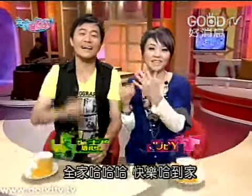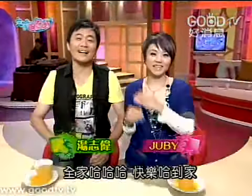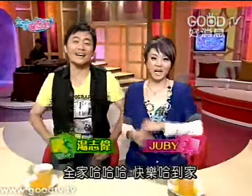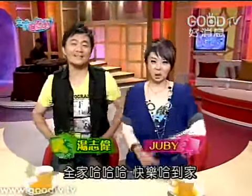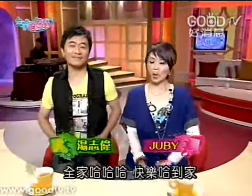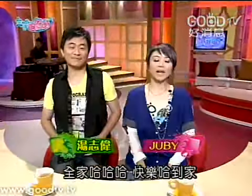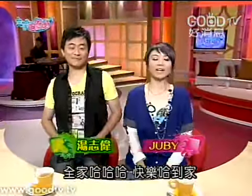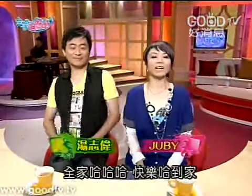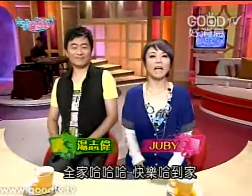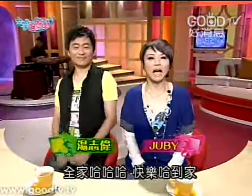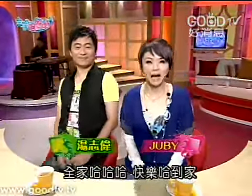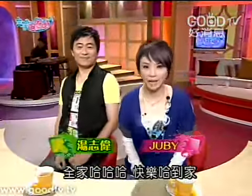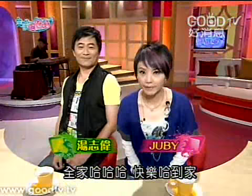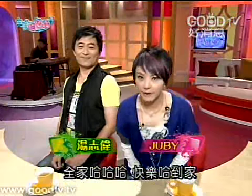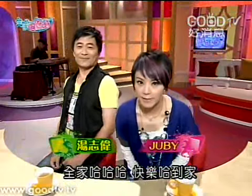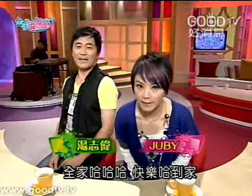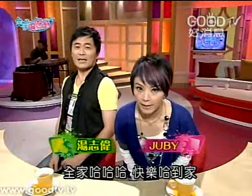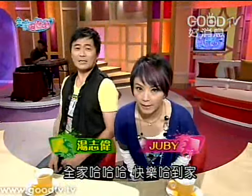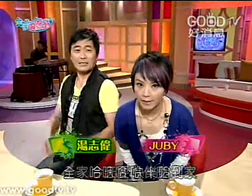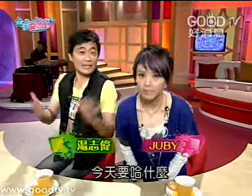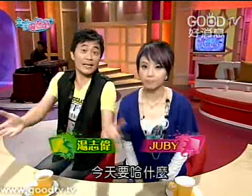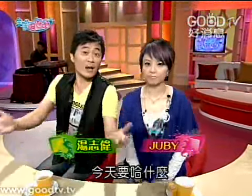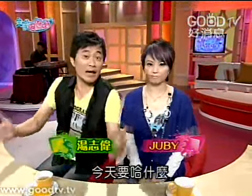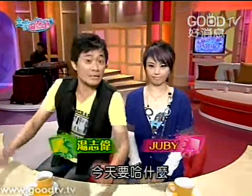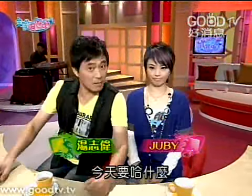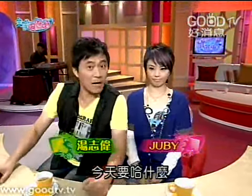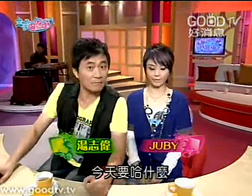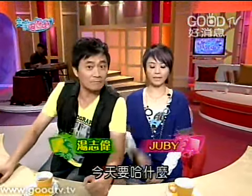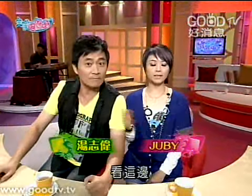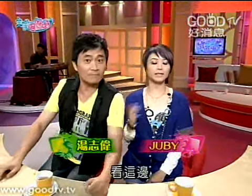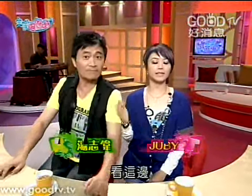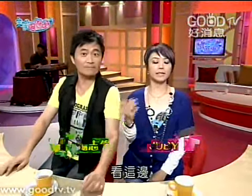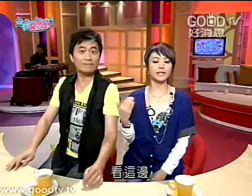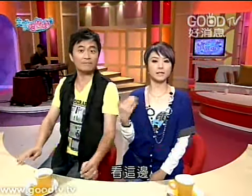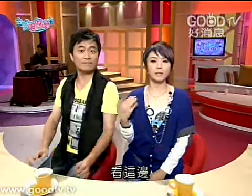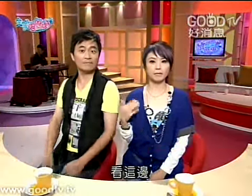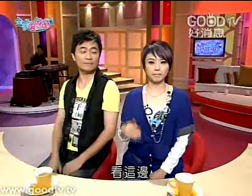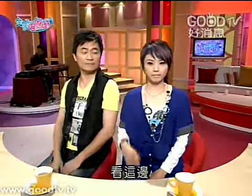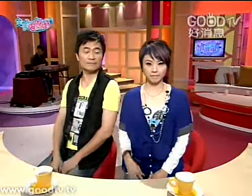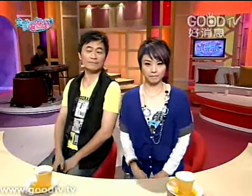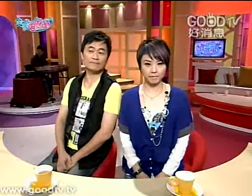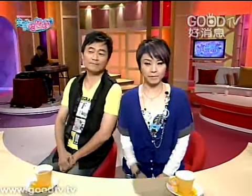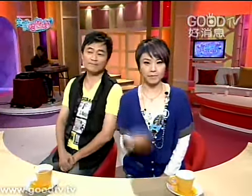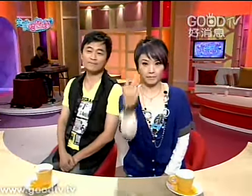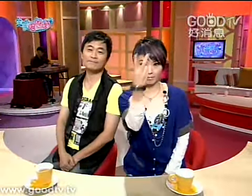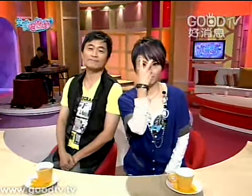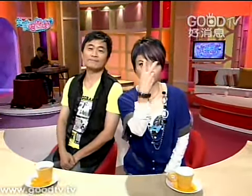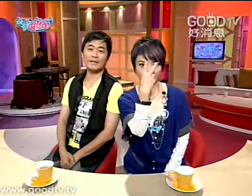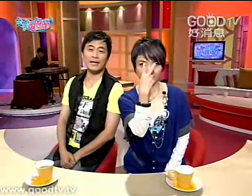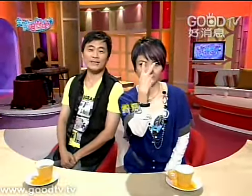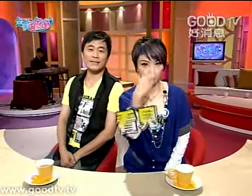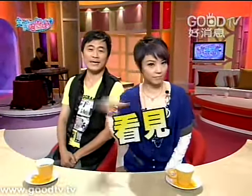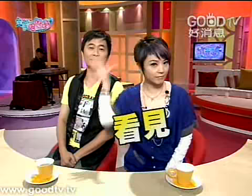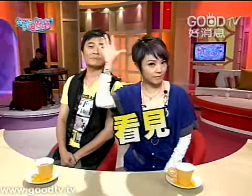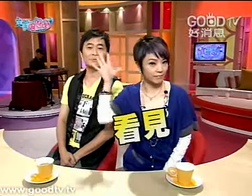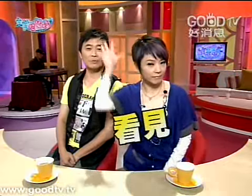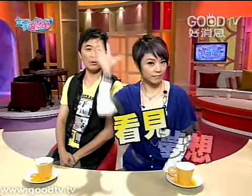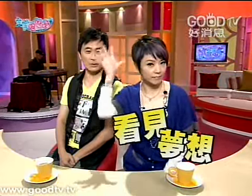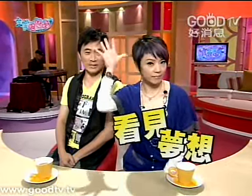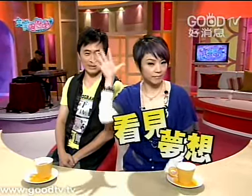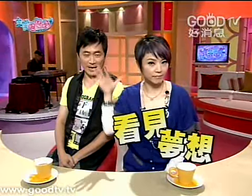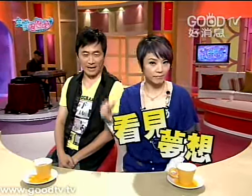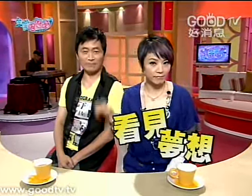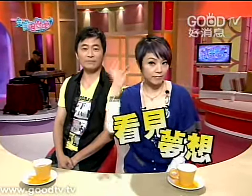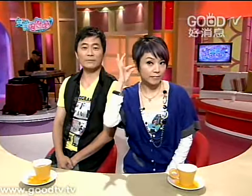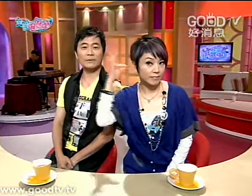全家哈哈 哈， 哈， 快乐哈到家。 今天要哈什么？ 看这边。 看见